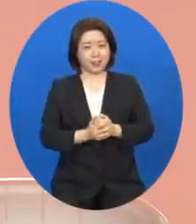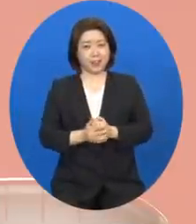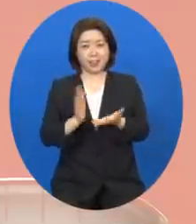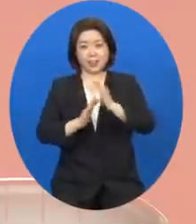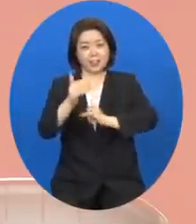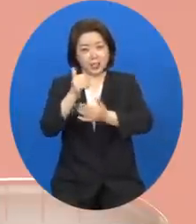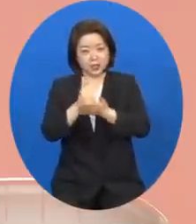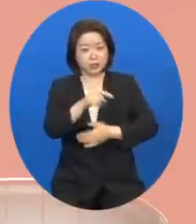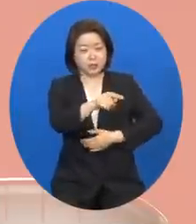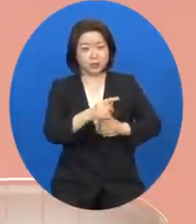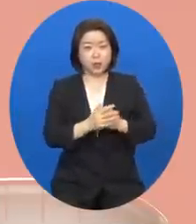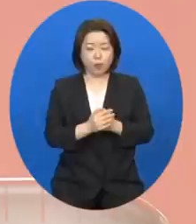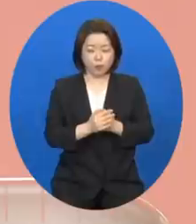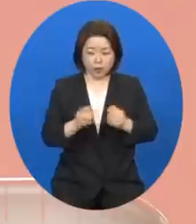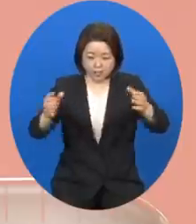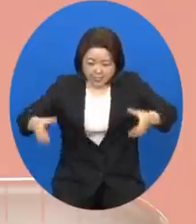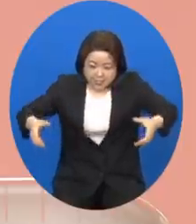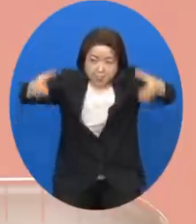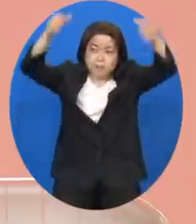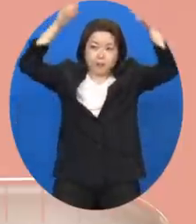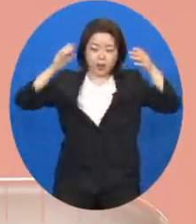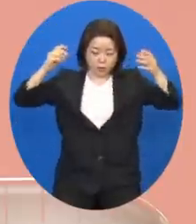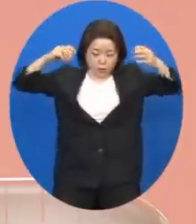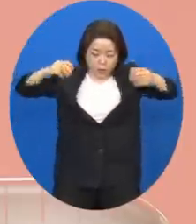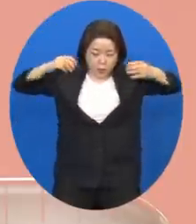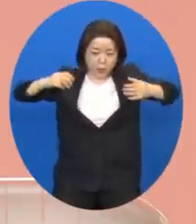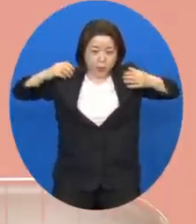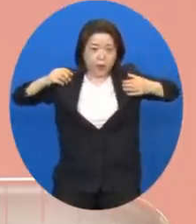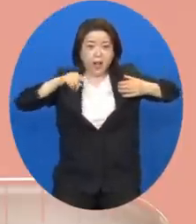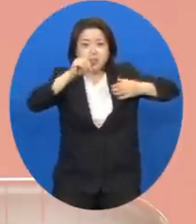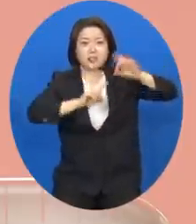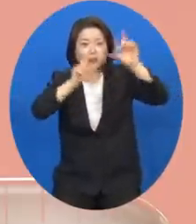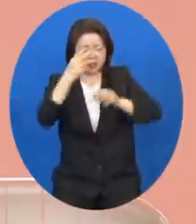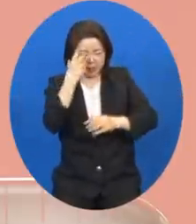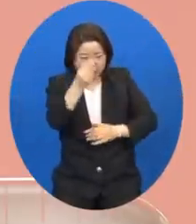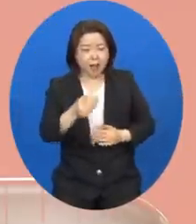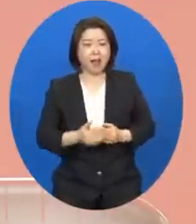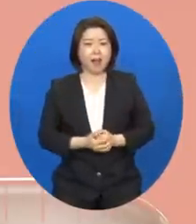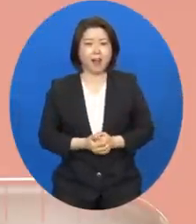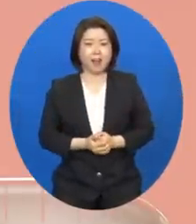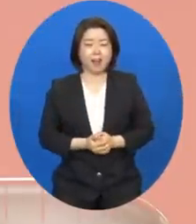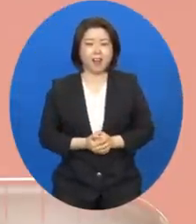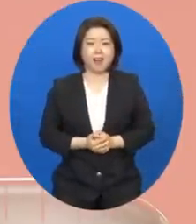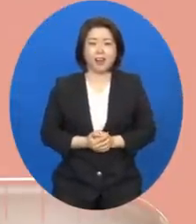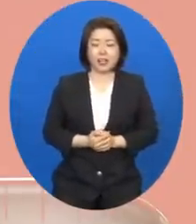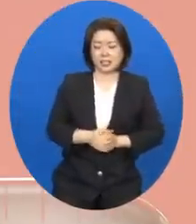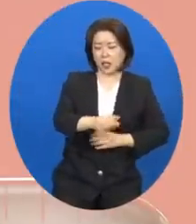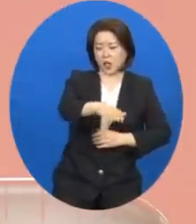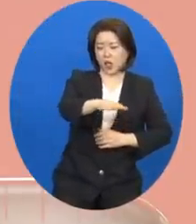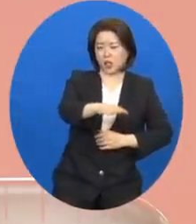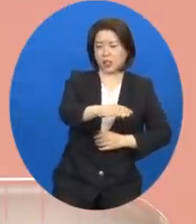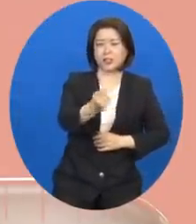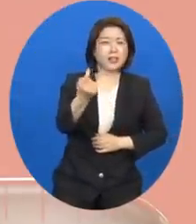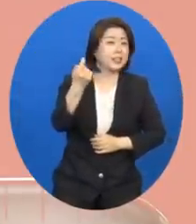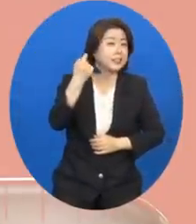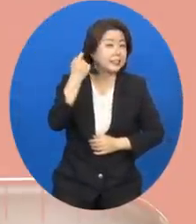예수님이 너 목마를 태우고 계시더라. 그 어릴 때 들은